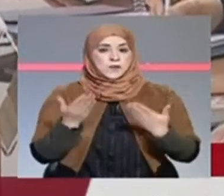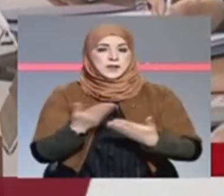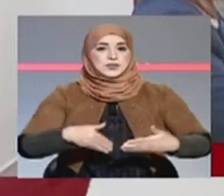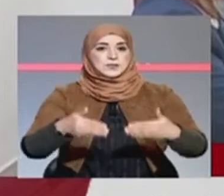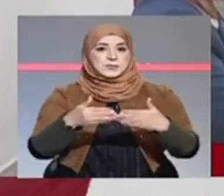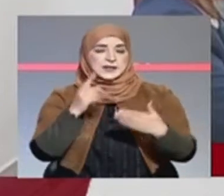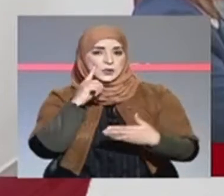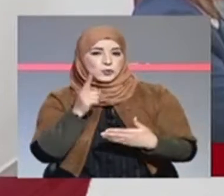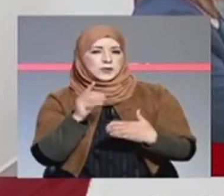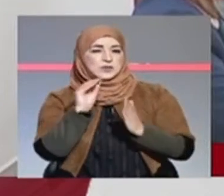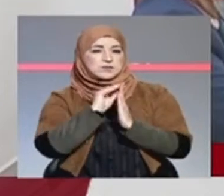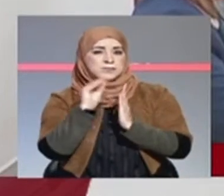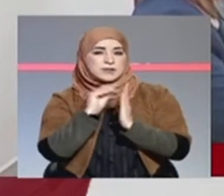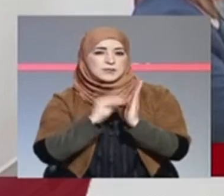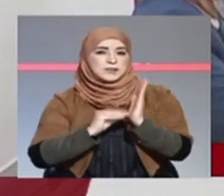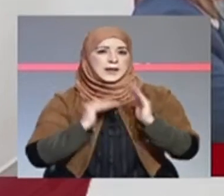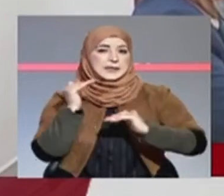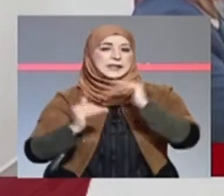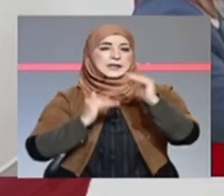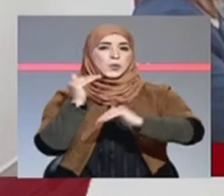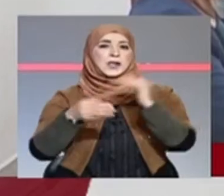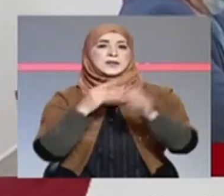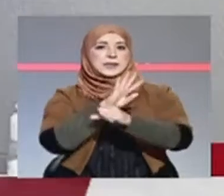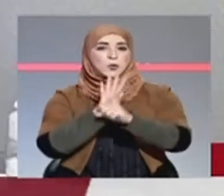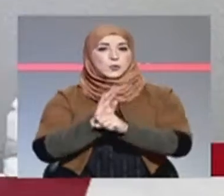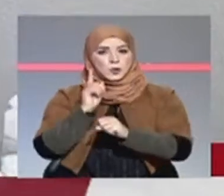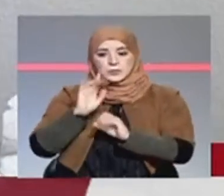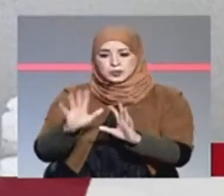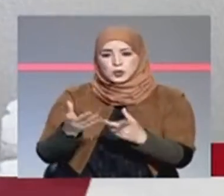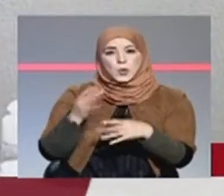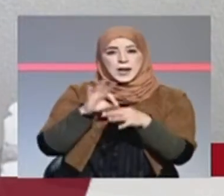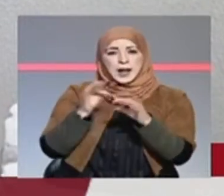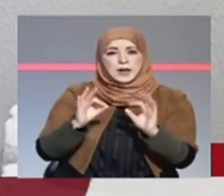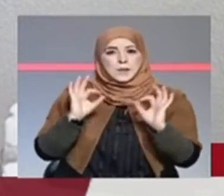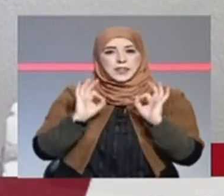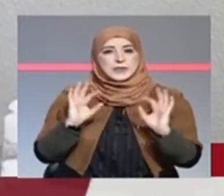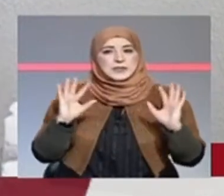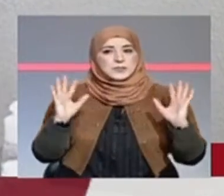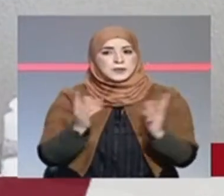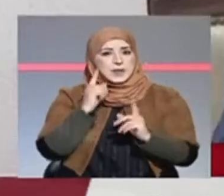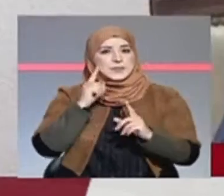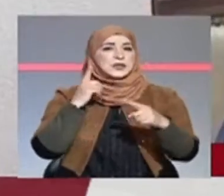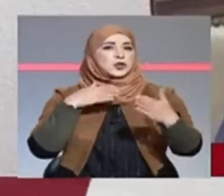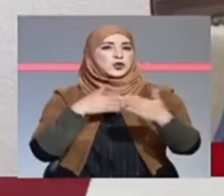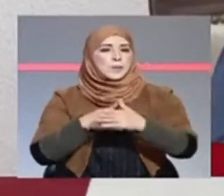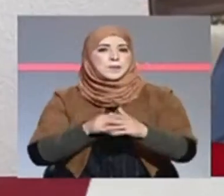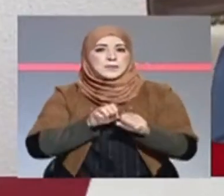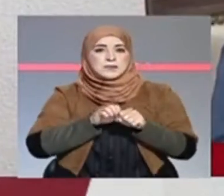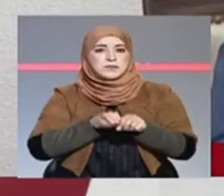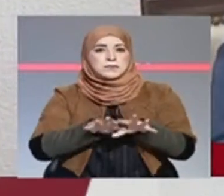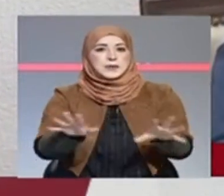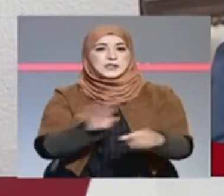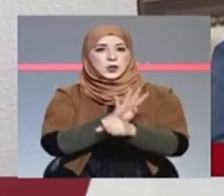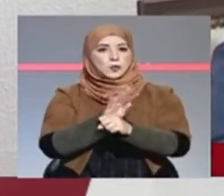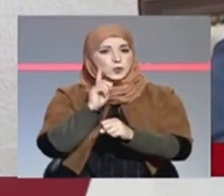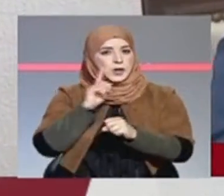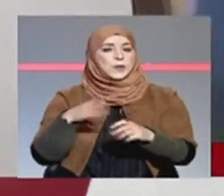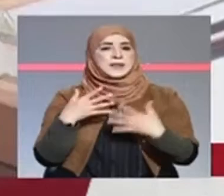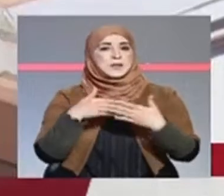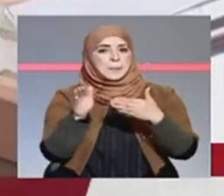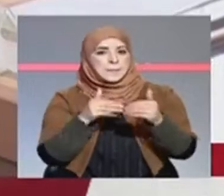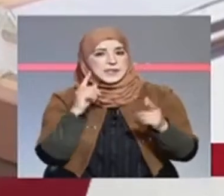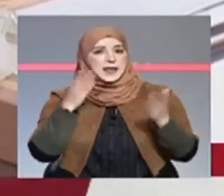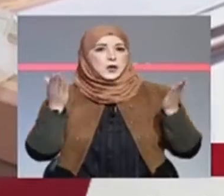الاطلاع على اخر تطورات الوضع الوبائي والمعطيات الحاليه المتعلقه بنسق انتشار العدوى ومدى جاهزيه المؤسسات